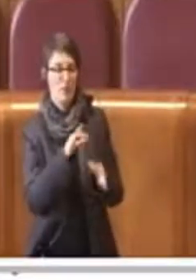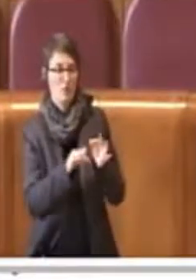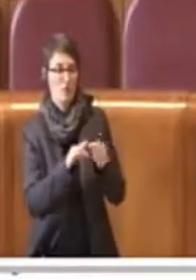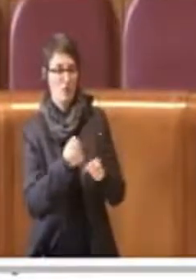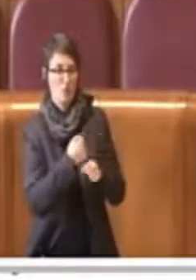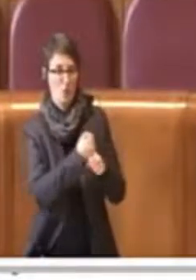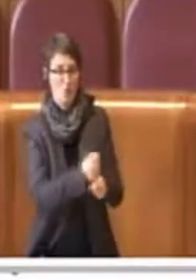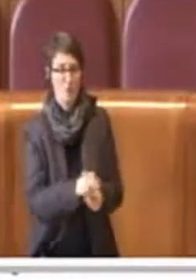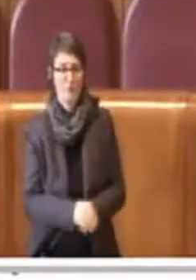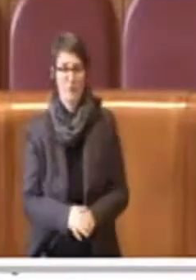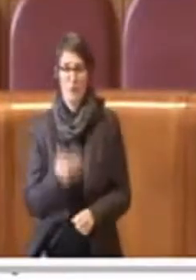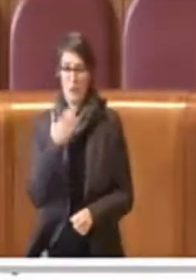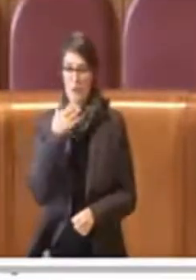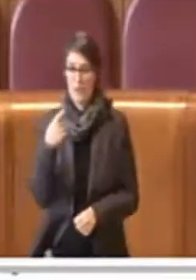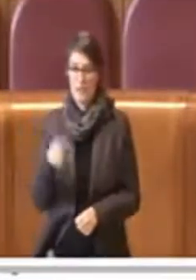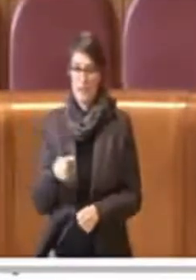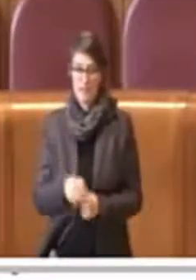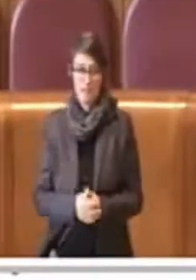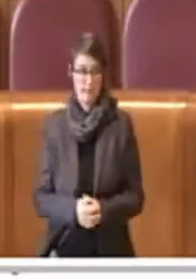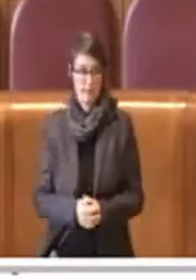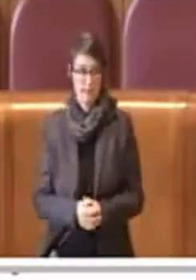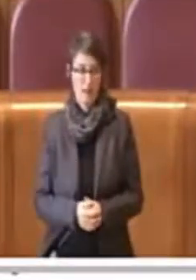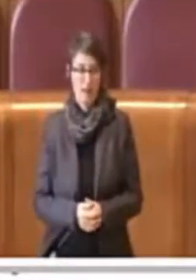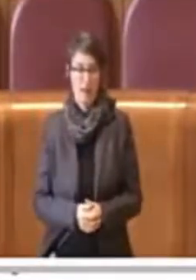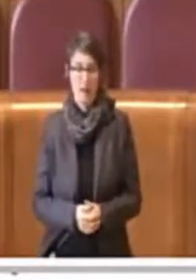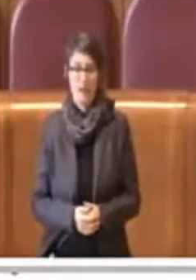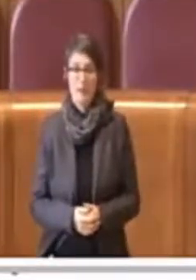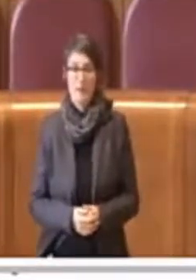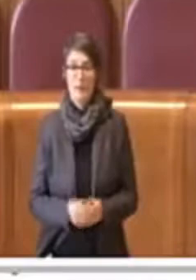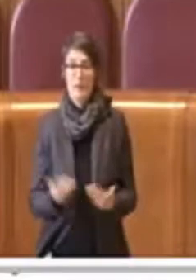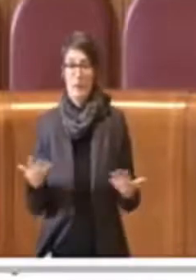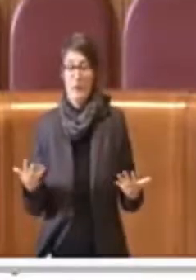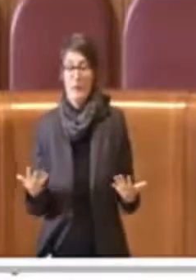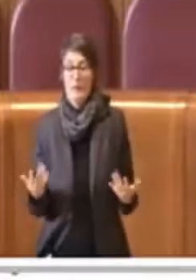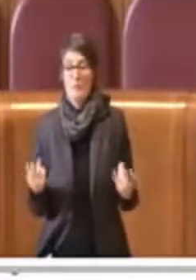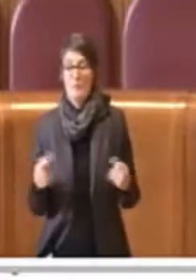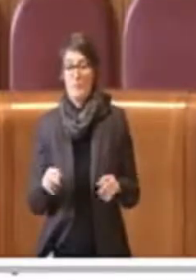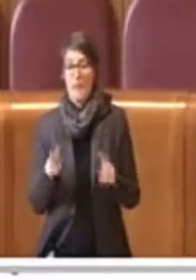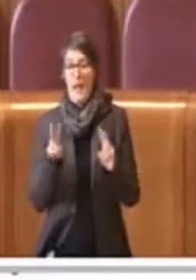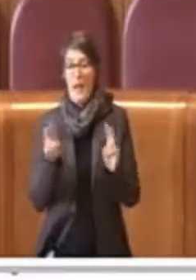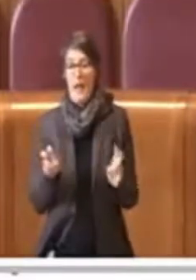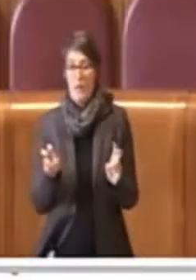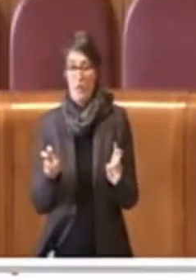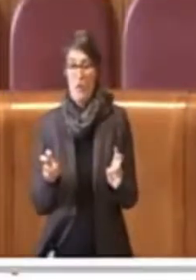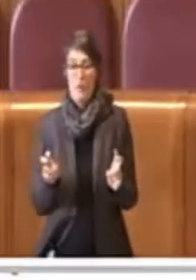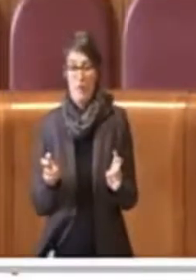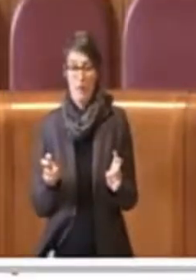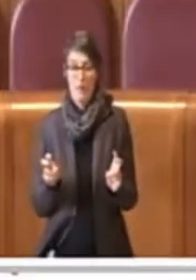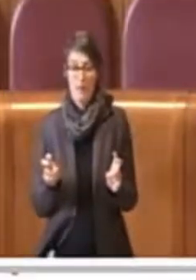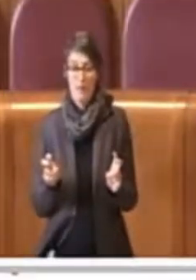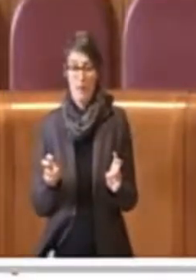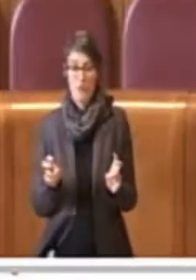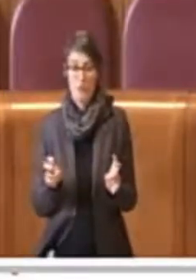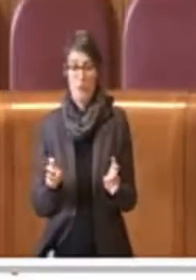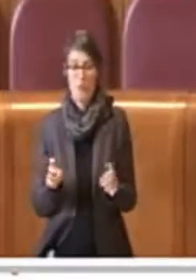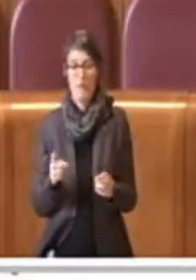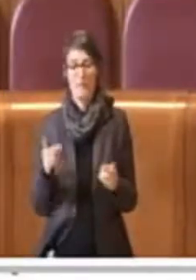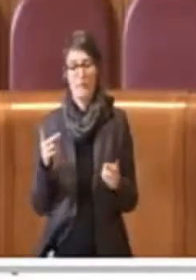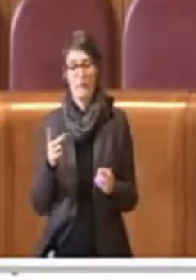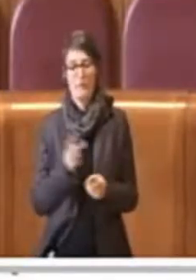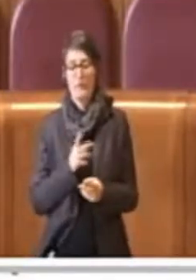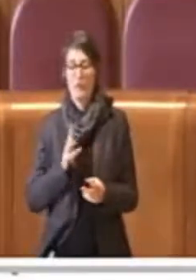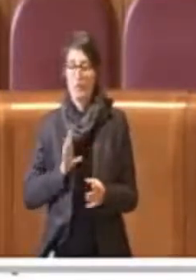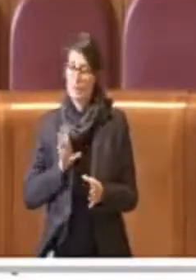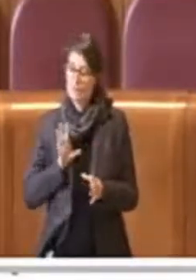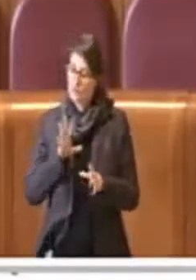Grazie Presidente. Allora, questo è un tema che devo dire ci coinvolge da